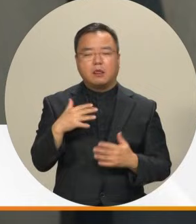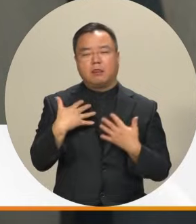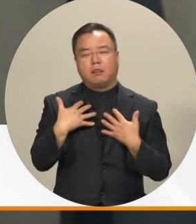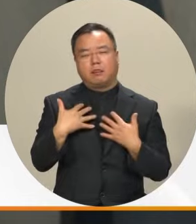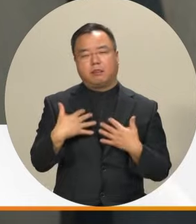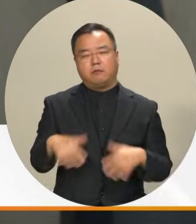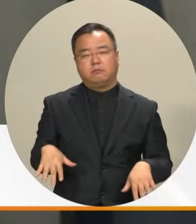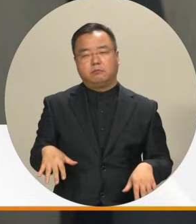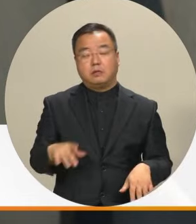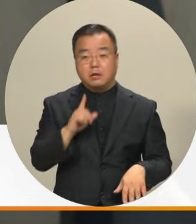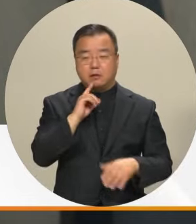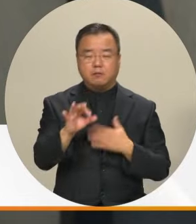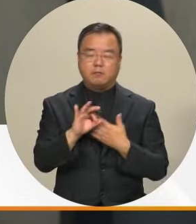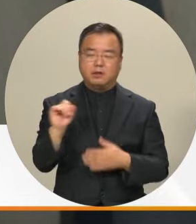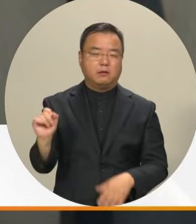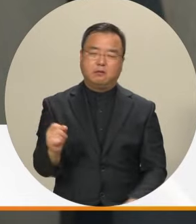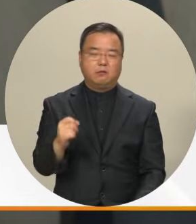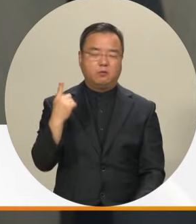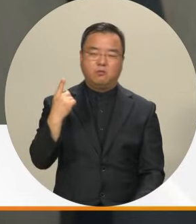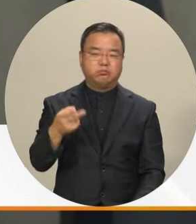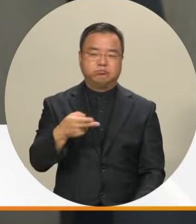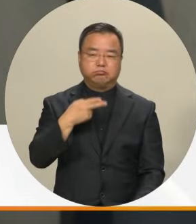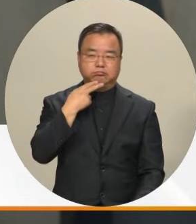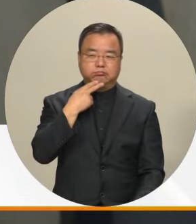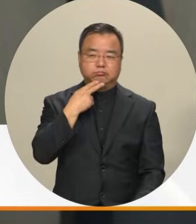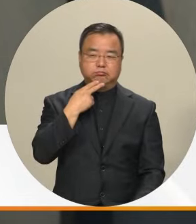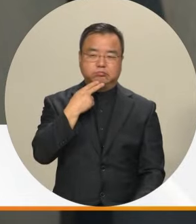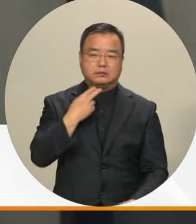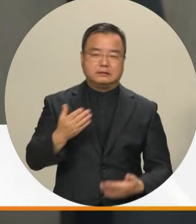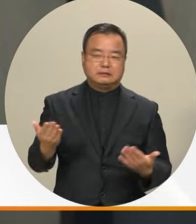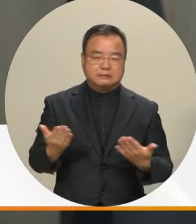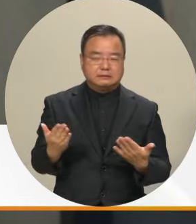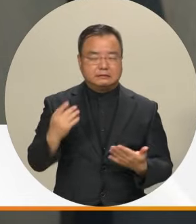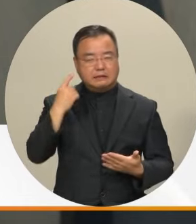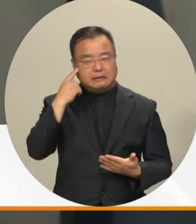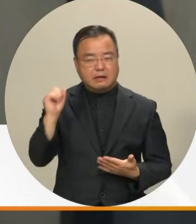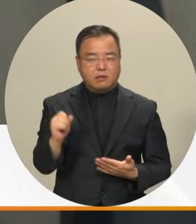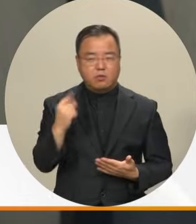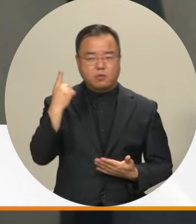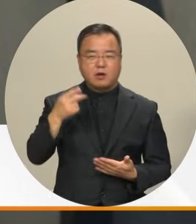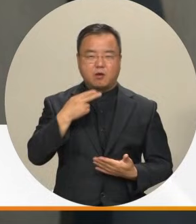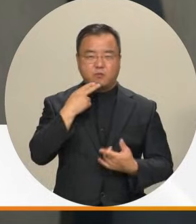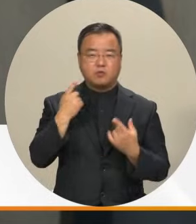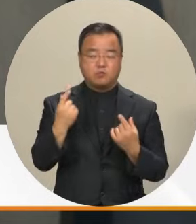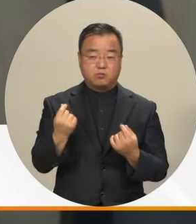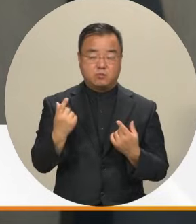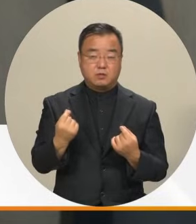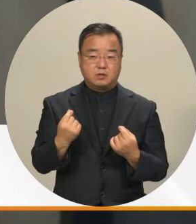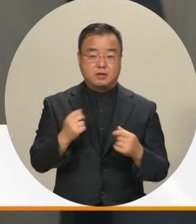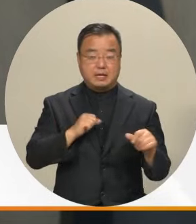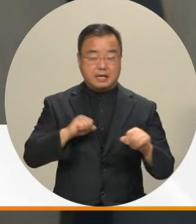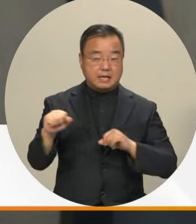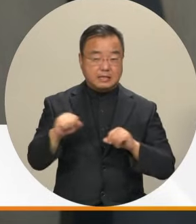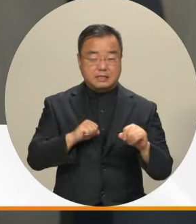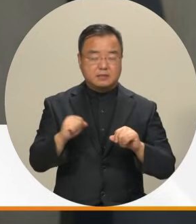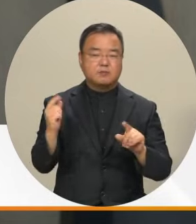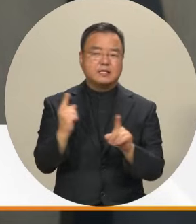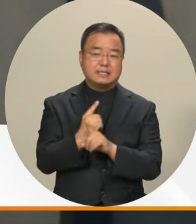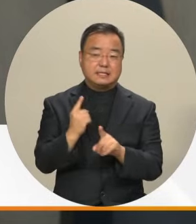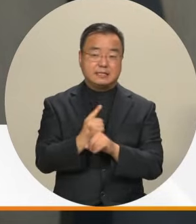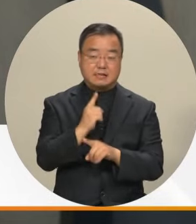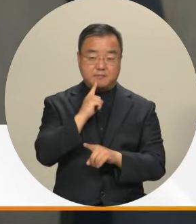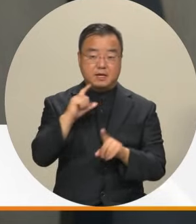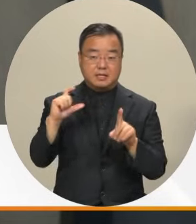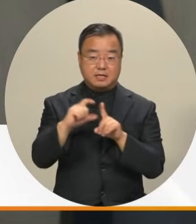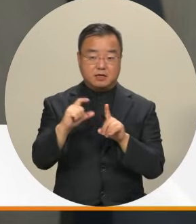거는 다르게 표현하면 동기 부여가 잘 일어나지 않는 그래서 요즘 영어로 액티브 힐링이란 말이